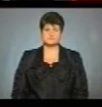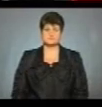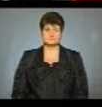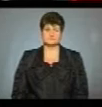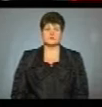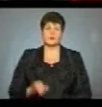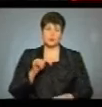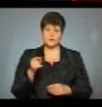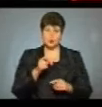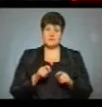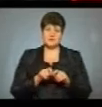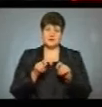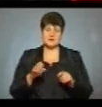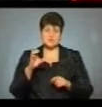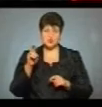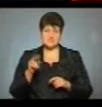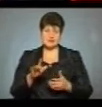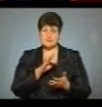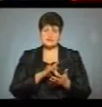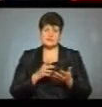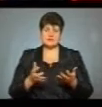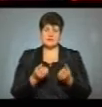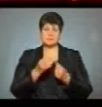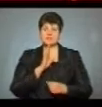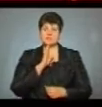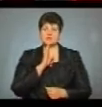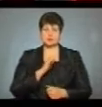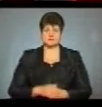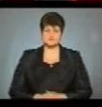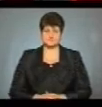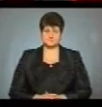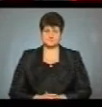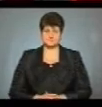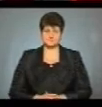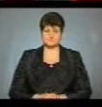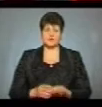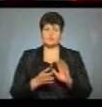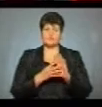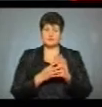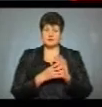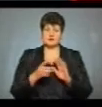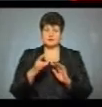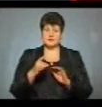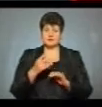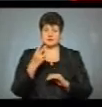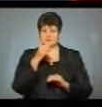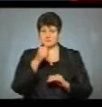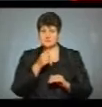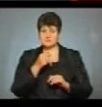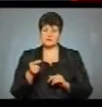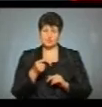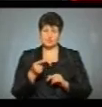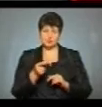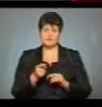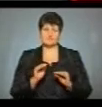У Тернополі відкрили соціальний центр підтримки жінок. У 9-те за 3 місяці на Гейвському мосту в Тернополі